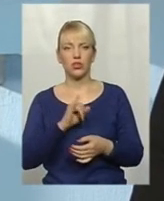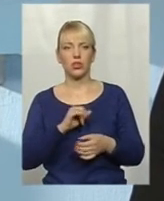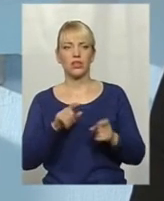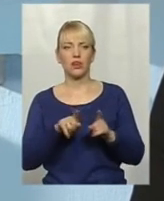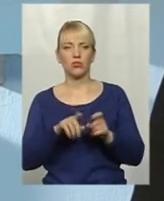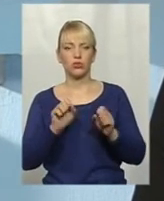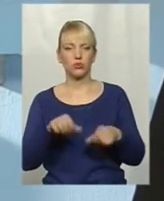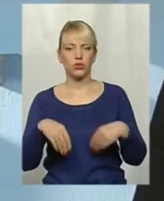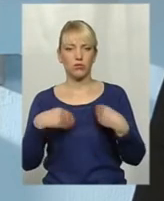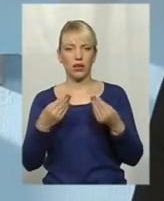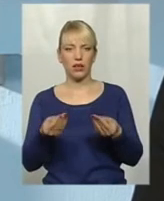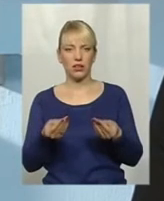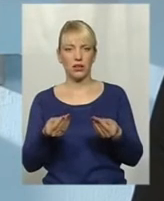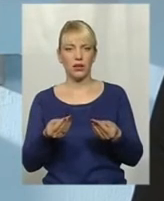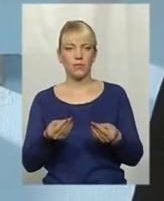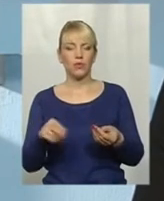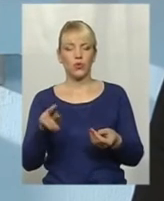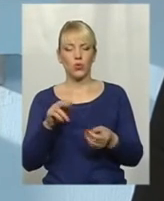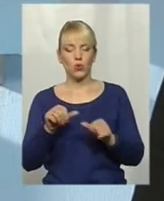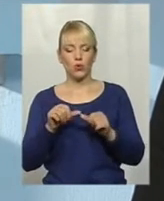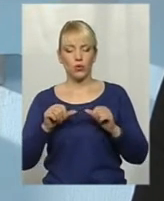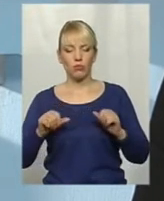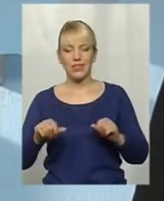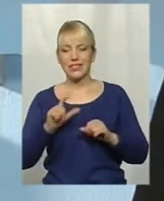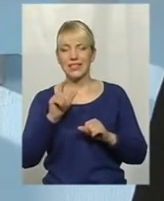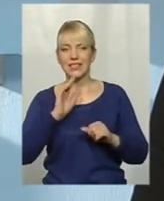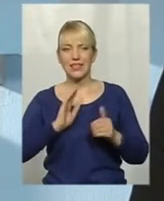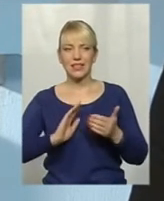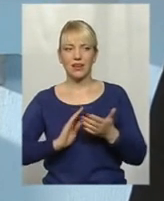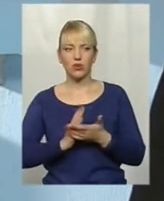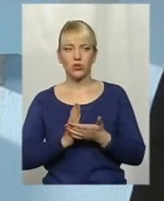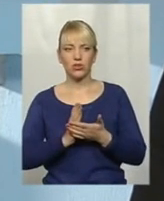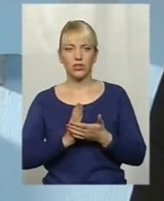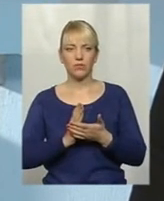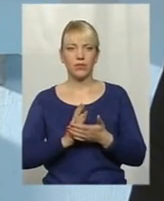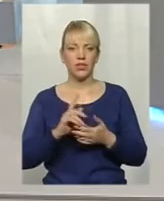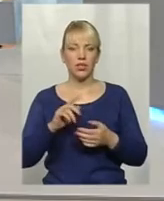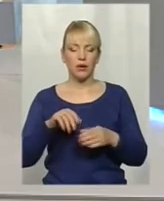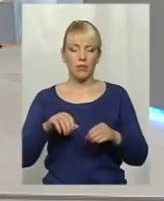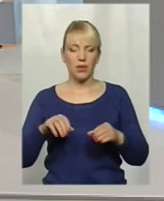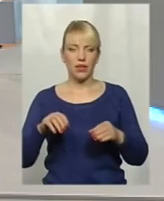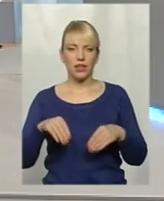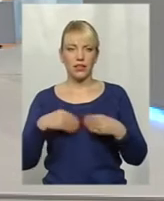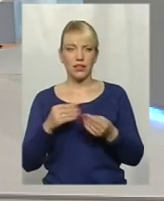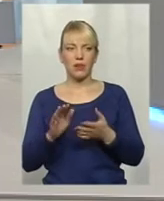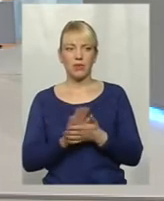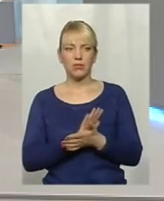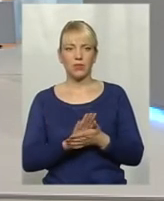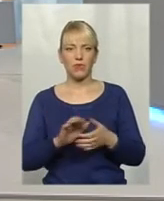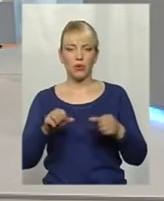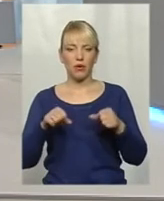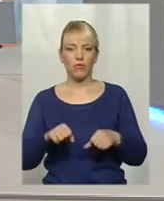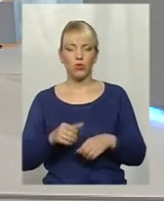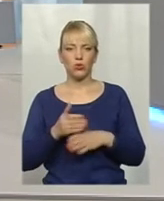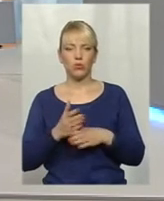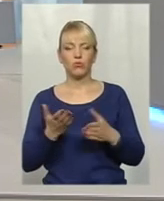також надати до комісії з якості та повноти надання безоплатної правової допомоги, яка діє